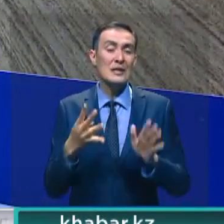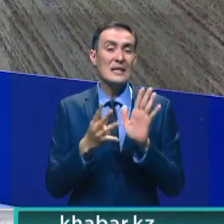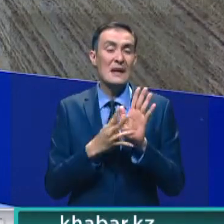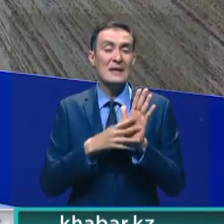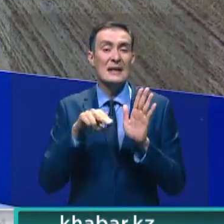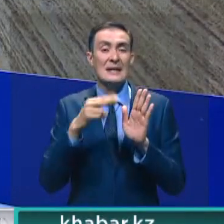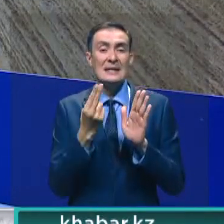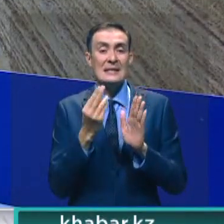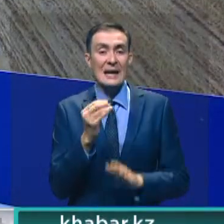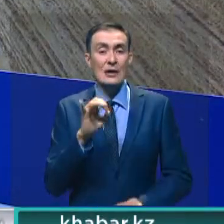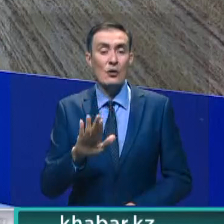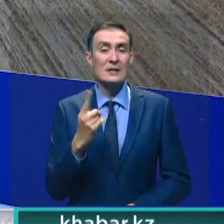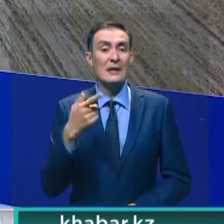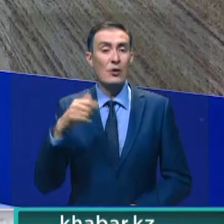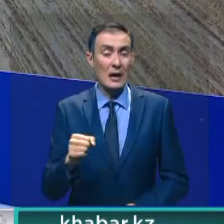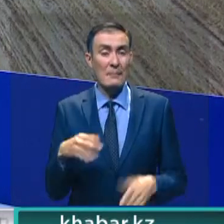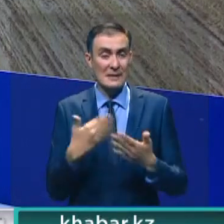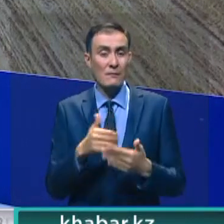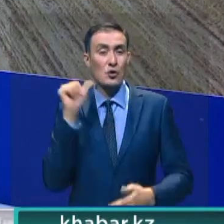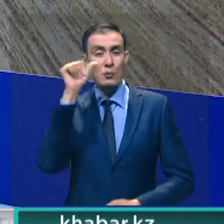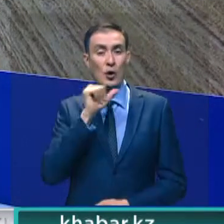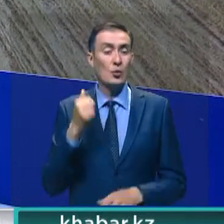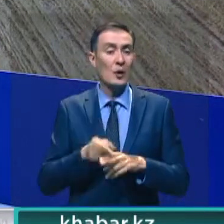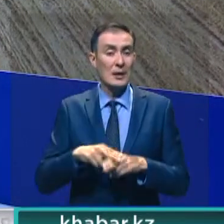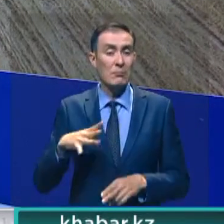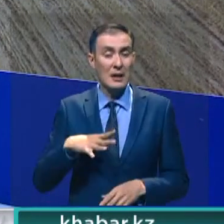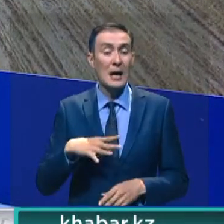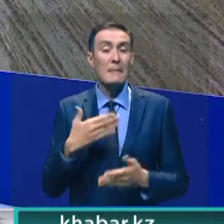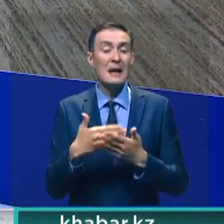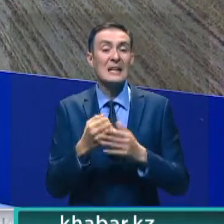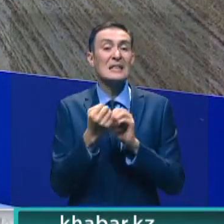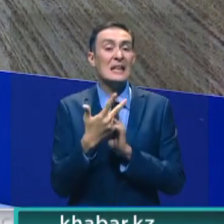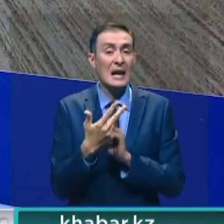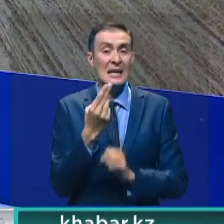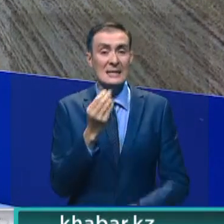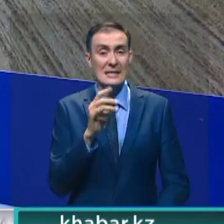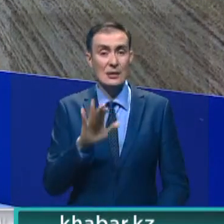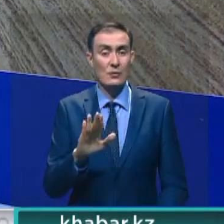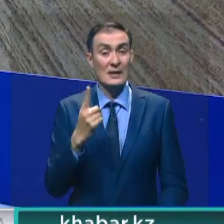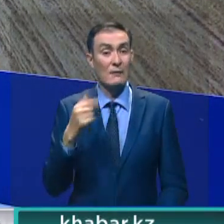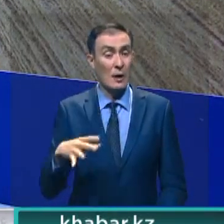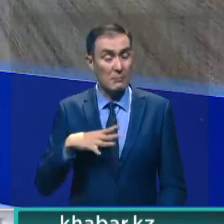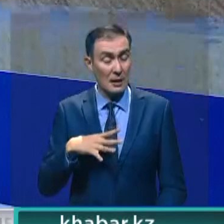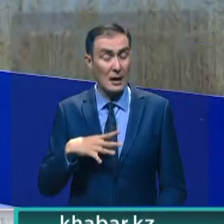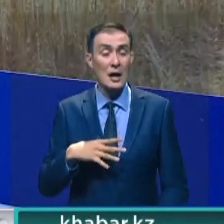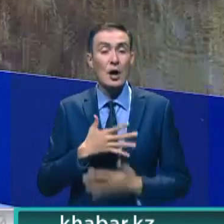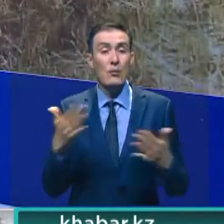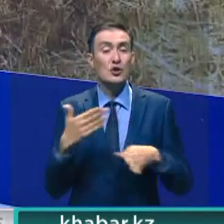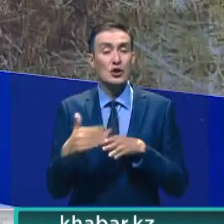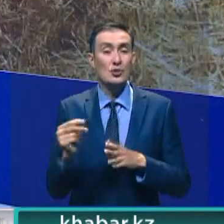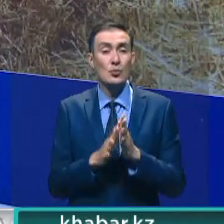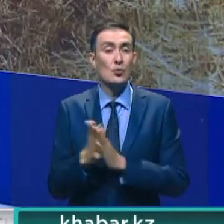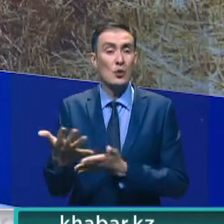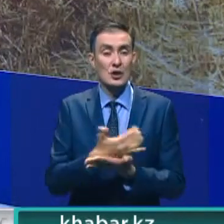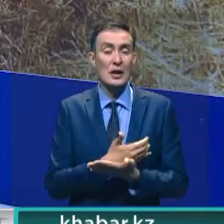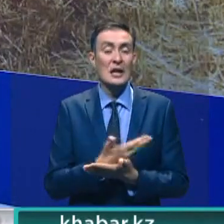9 центнеров гектара. С гектара, для сравнения, в прошлом году эта цифра составляла порядка 13 центнеров. Большую часть урожая